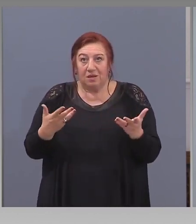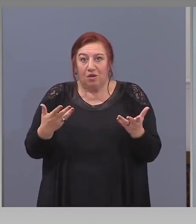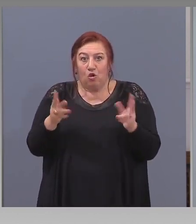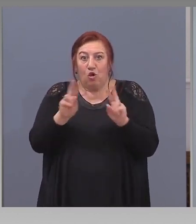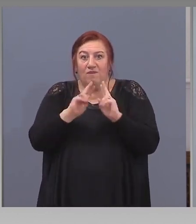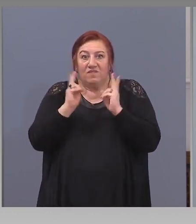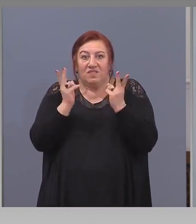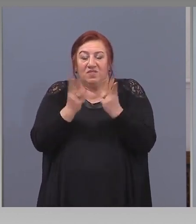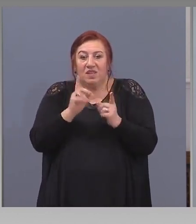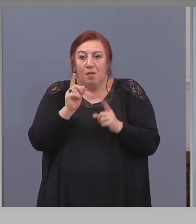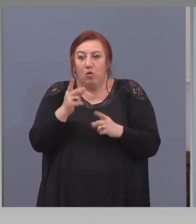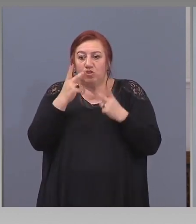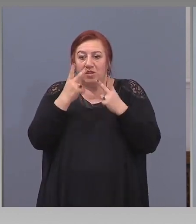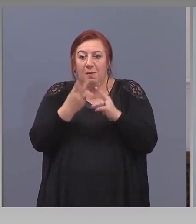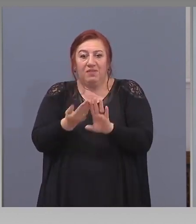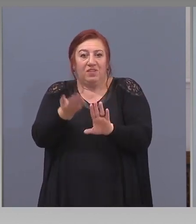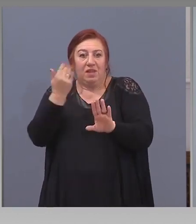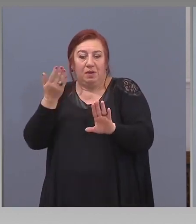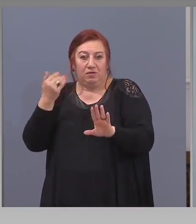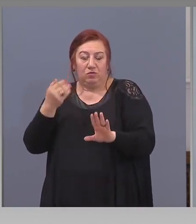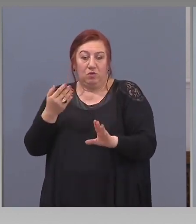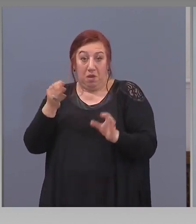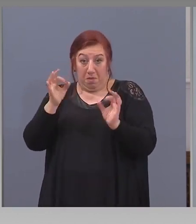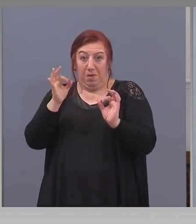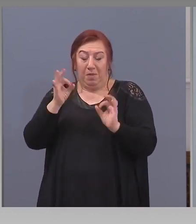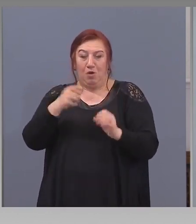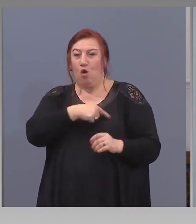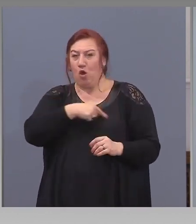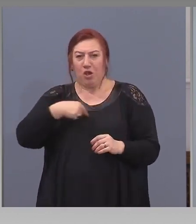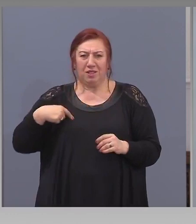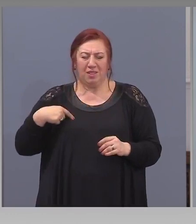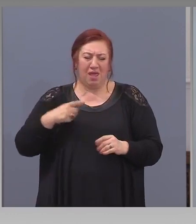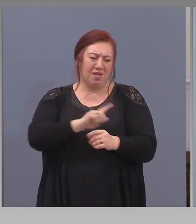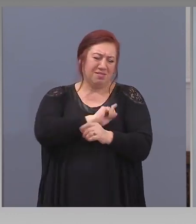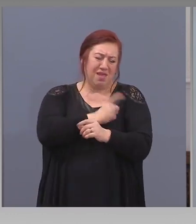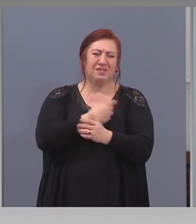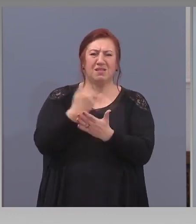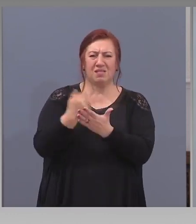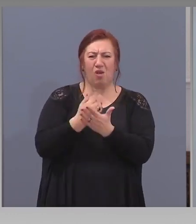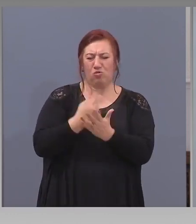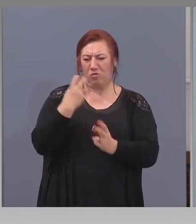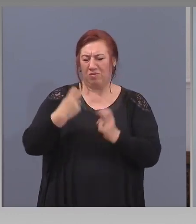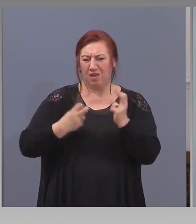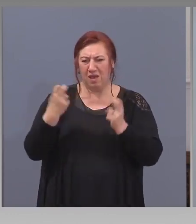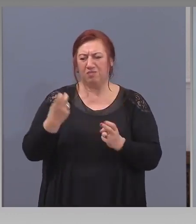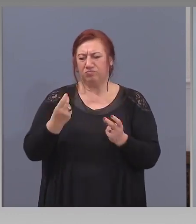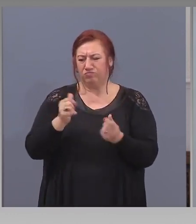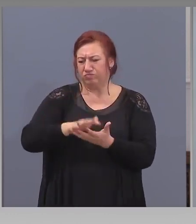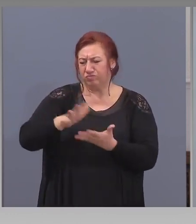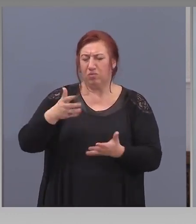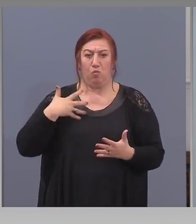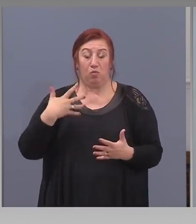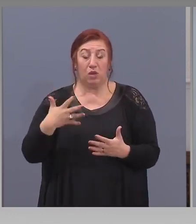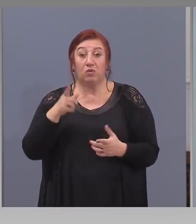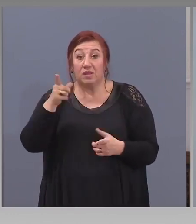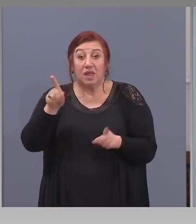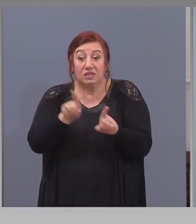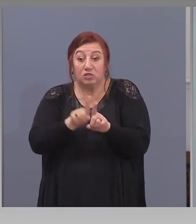да го предвиди? Нищо не го предвиди Китай с най-мощната икономика, има кивидит като производство.